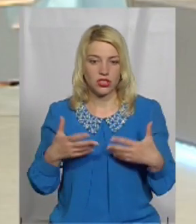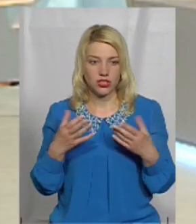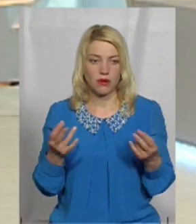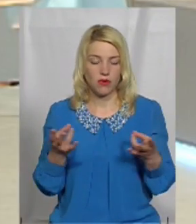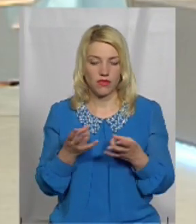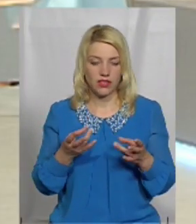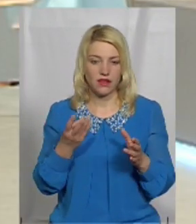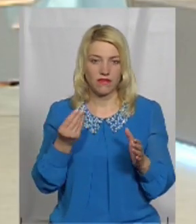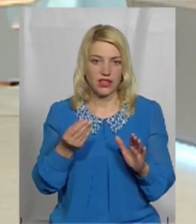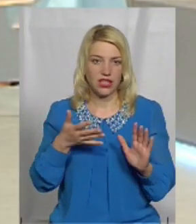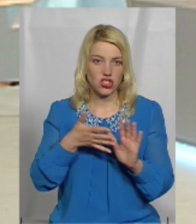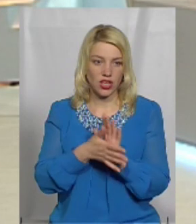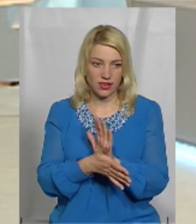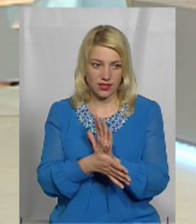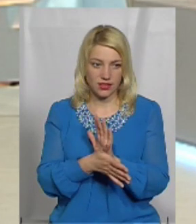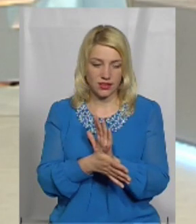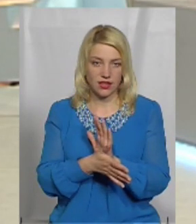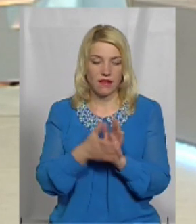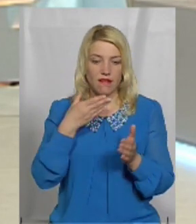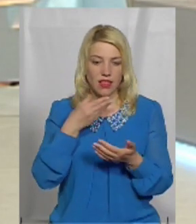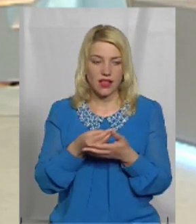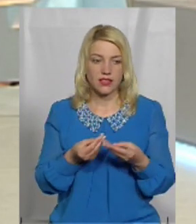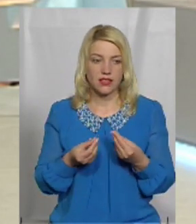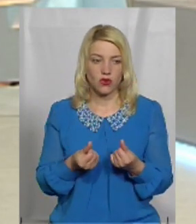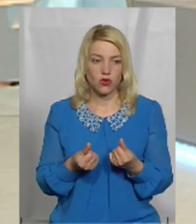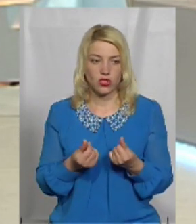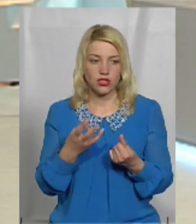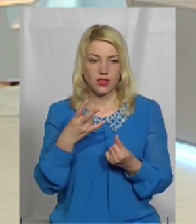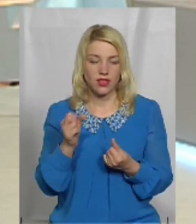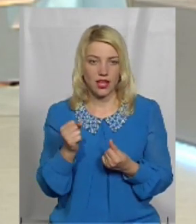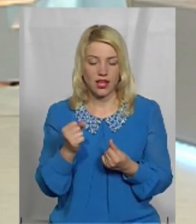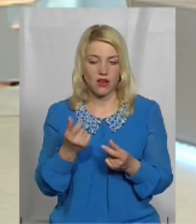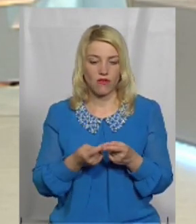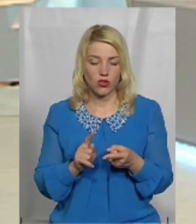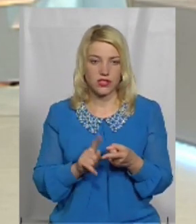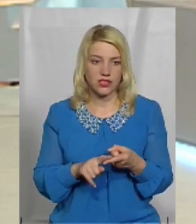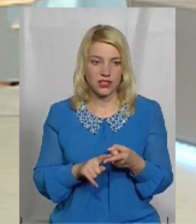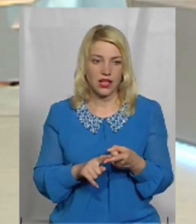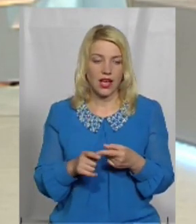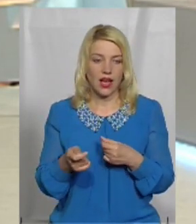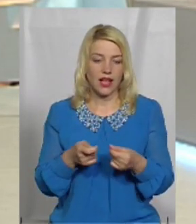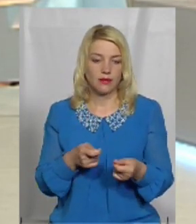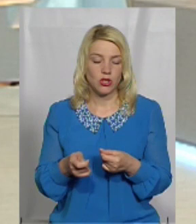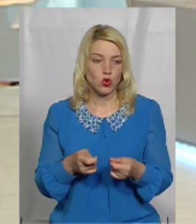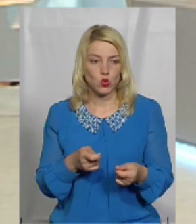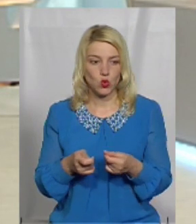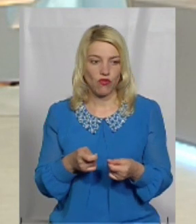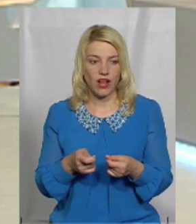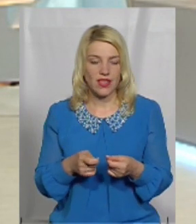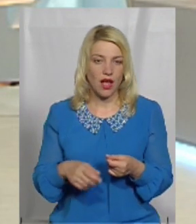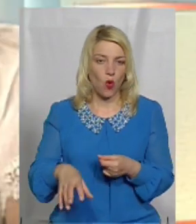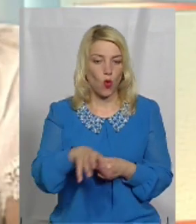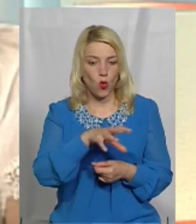повинні витрачати власні кошти на от саме адміністрування ось